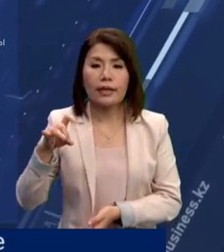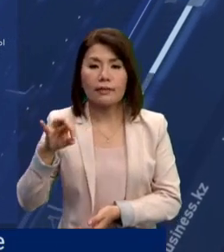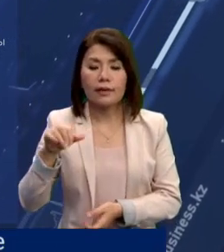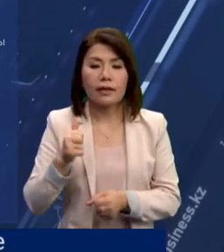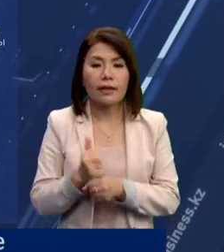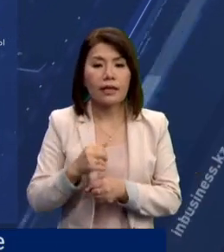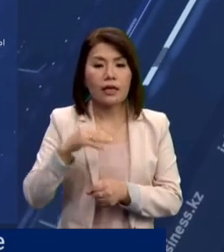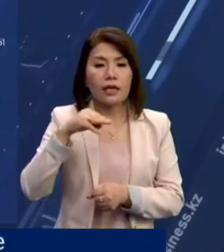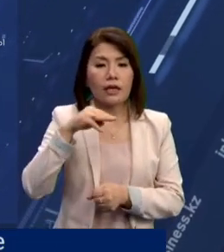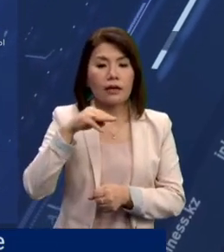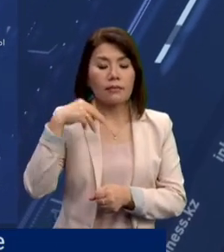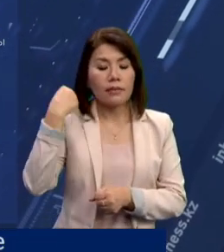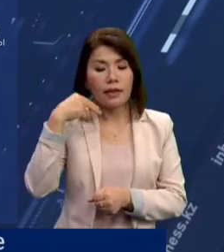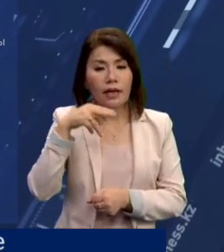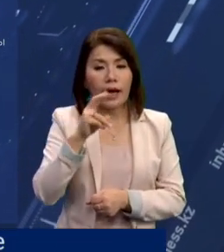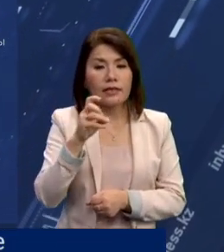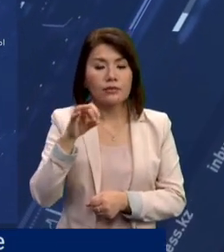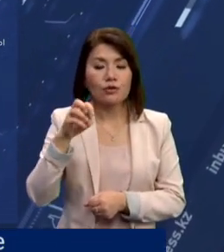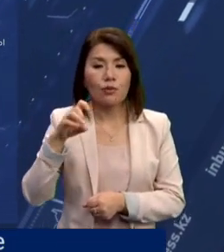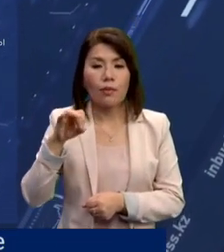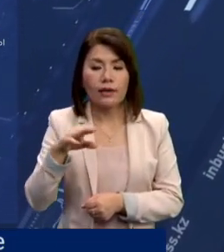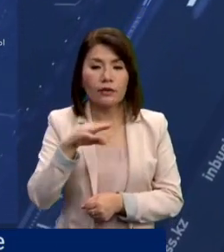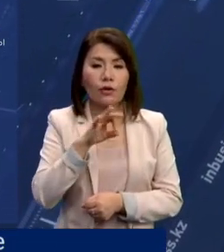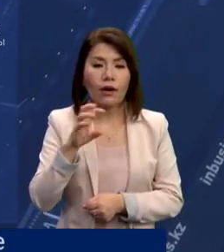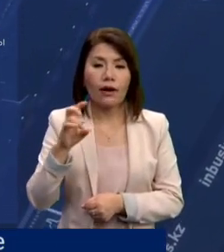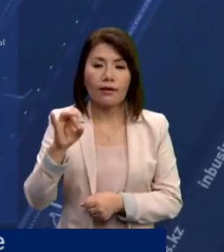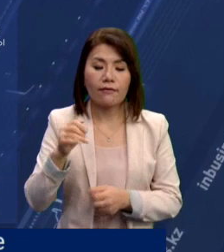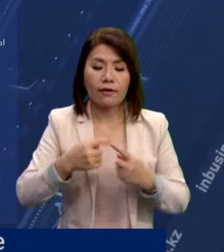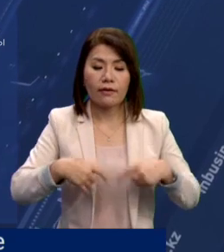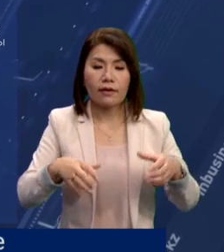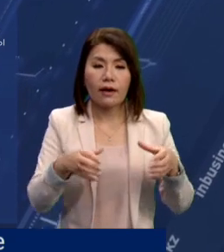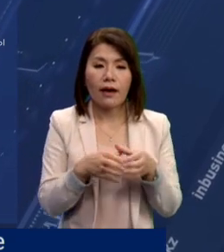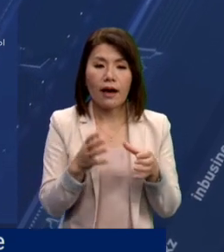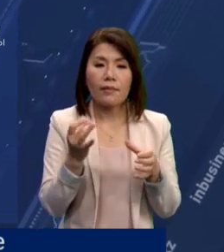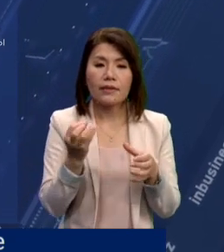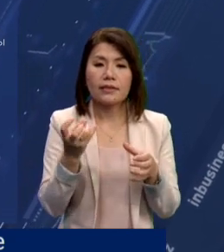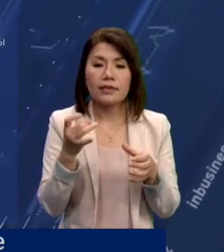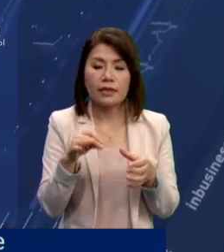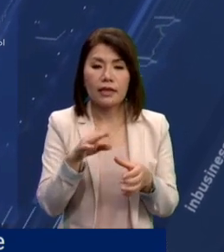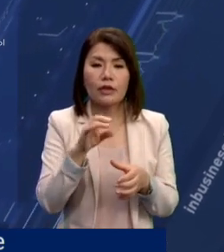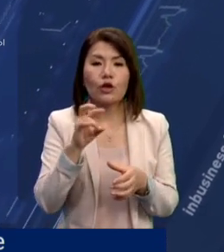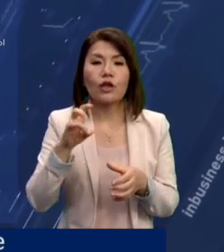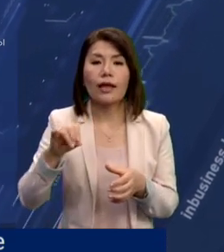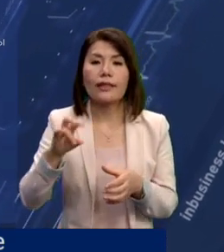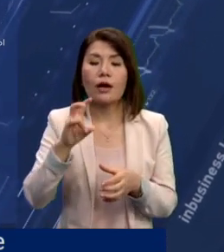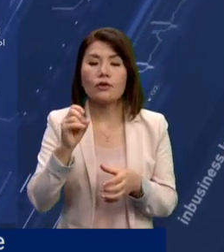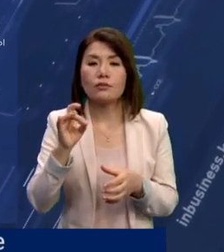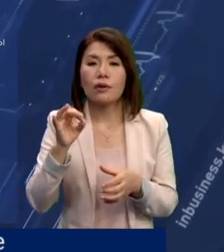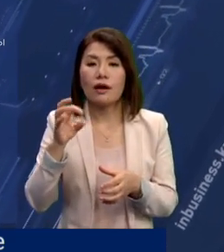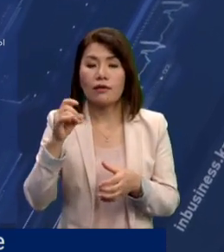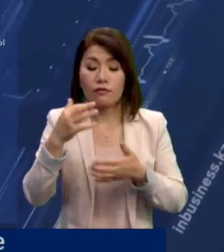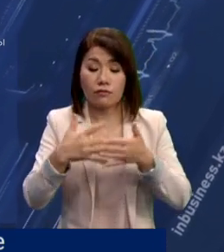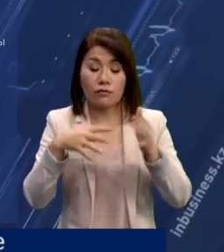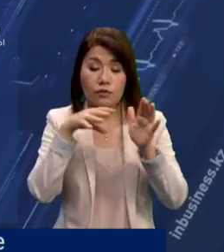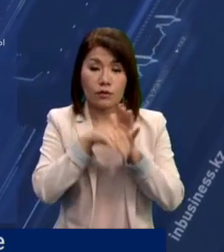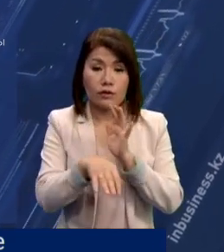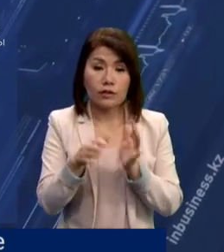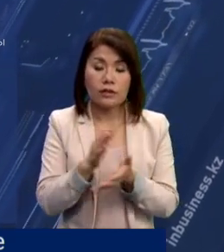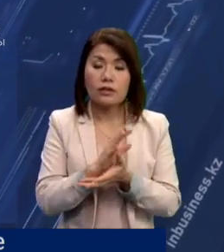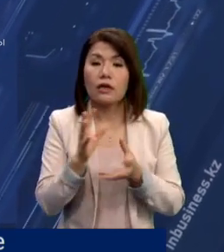басшысы Қасым Жомарт Тоқаев пен оппозициялық партиядан Нұрлан Әуесбаев та осы қатарда.